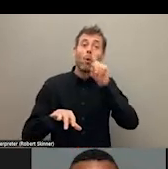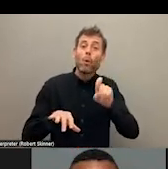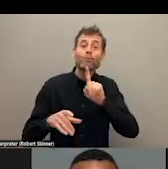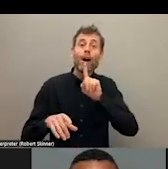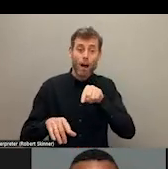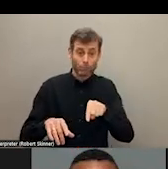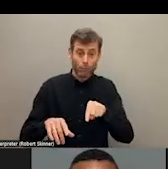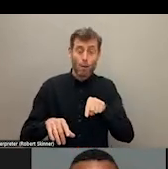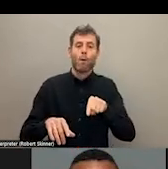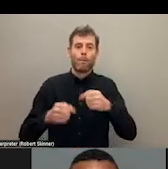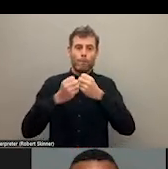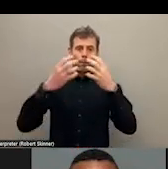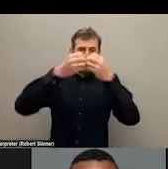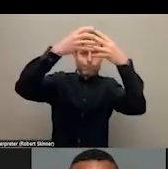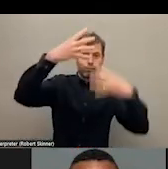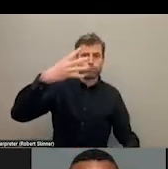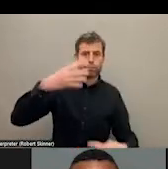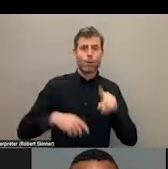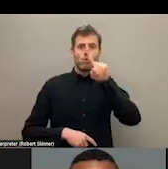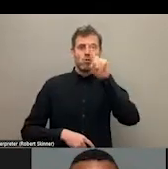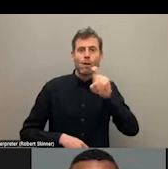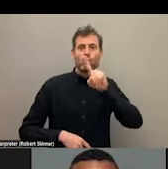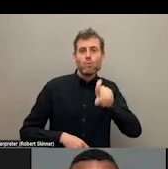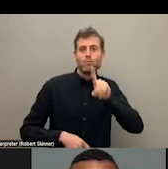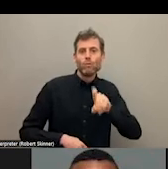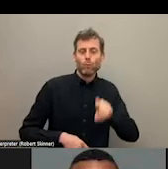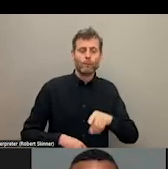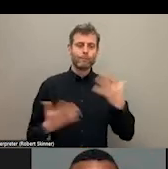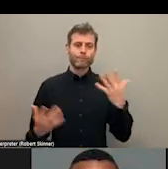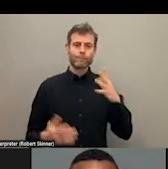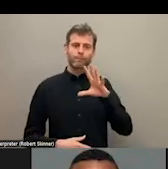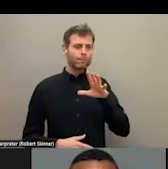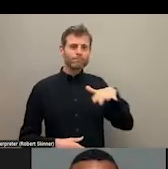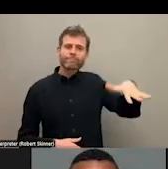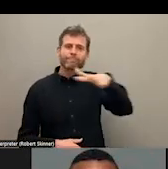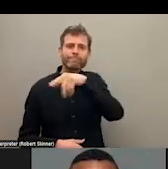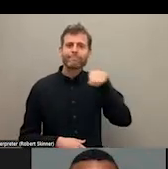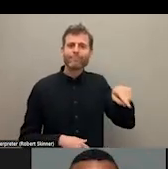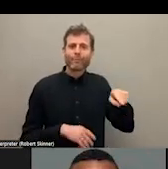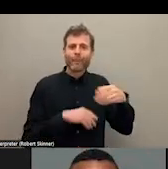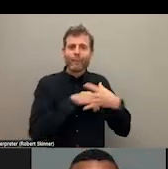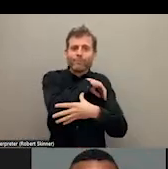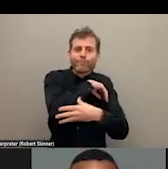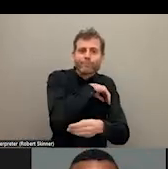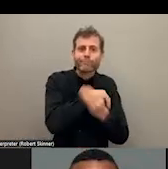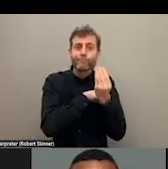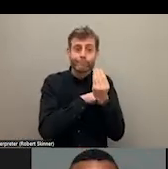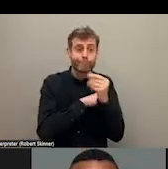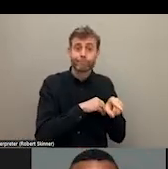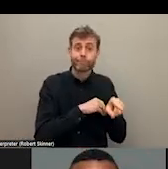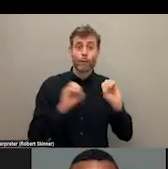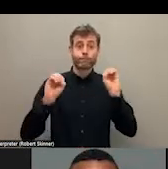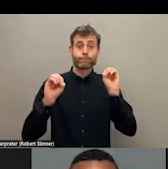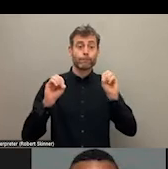peut faire? Contracts with no electricity, so I feel sure you'll be able to answer. We're going to first of all move to our last speaker, but